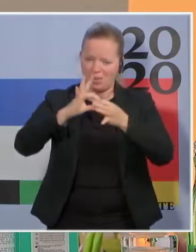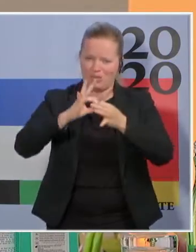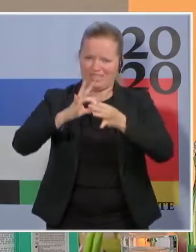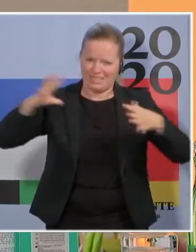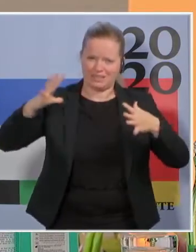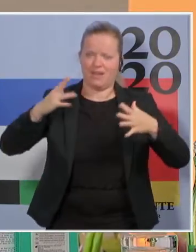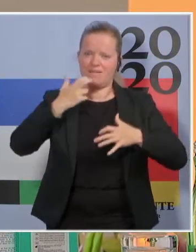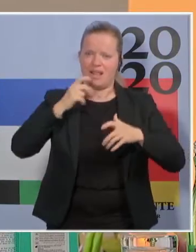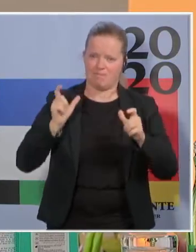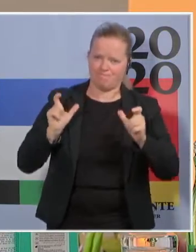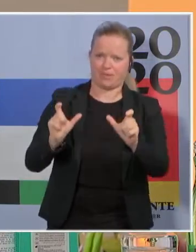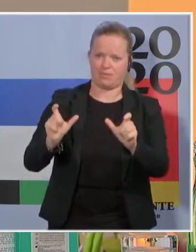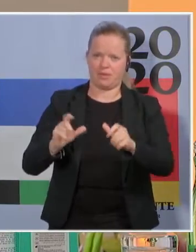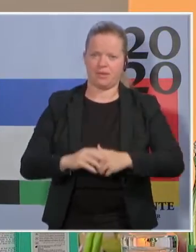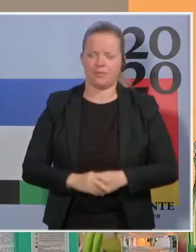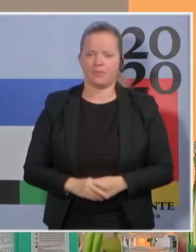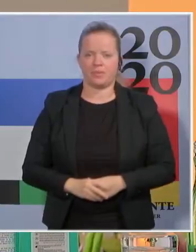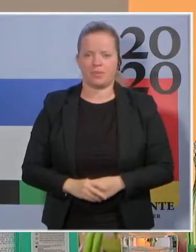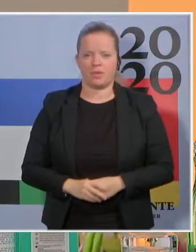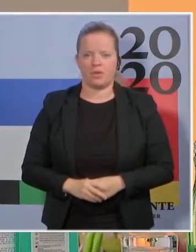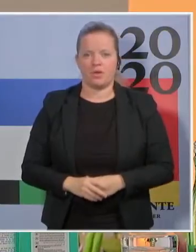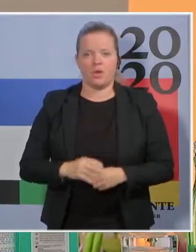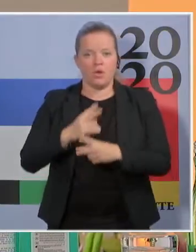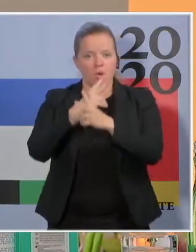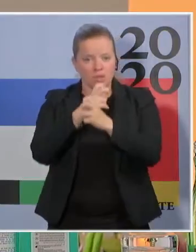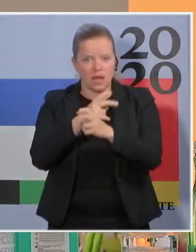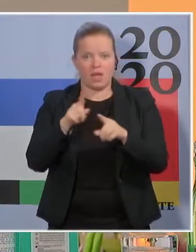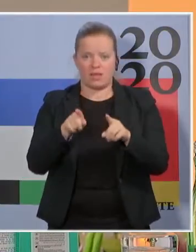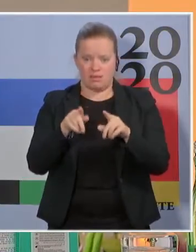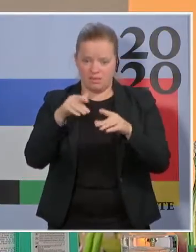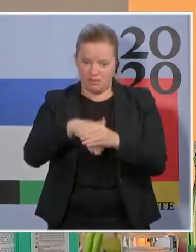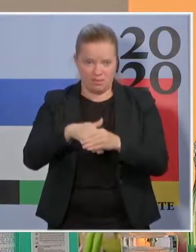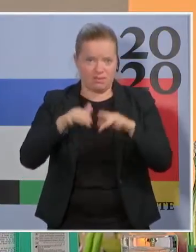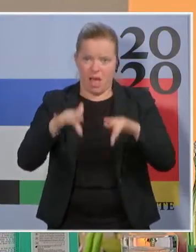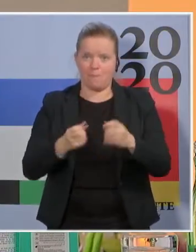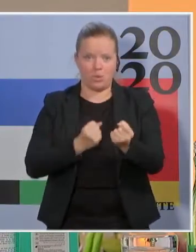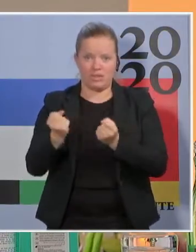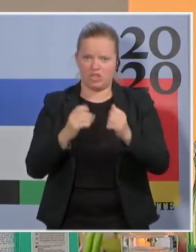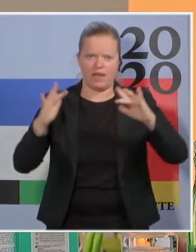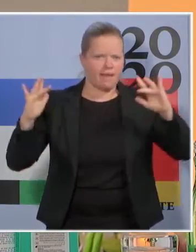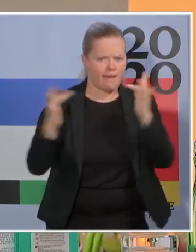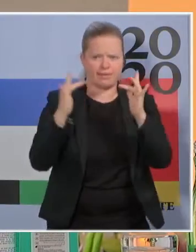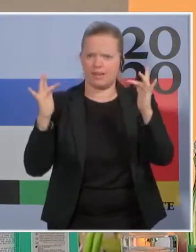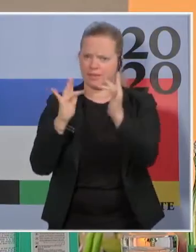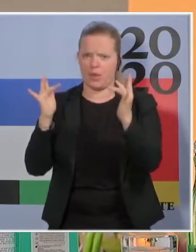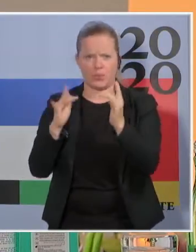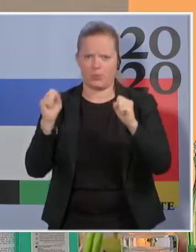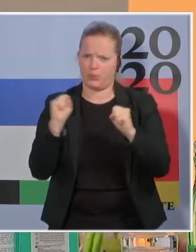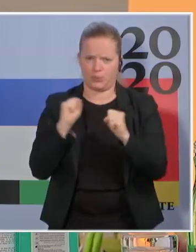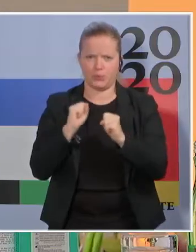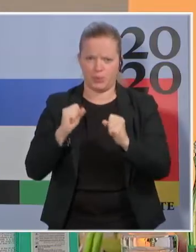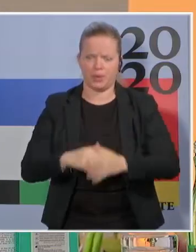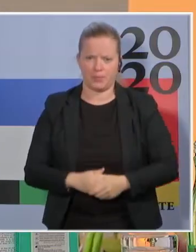verhindern. Und in Österreich selbst waren die politischen Gegensätze enorm. Das betraf auch